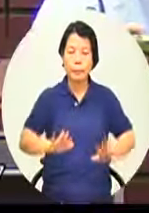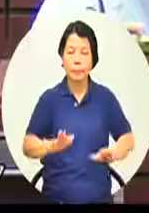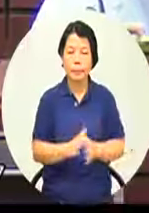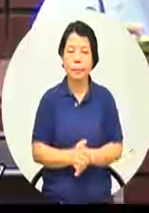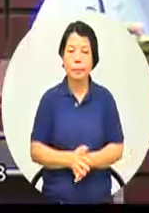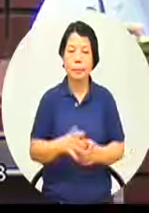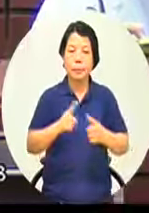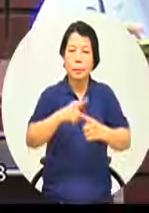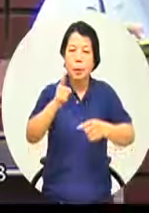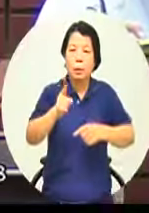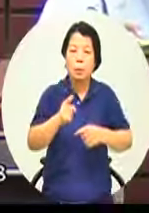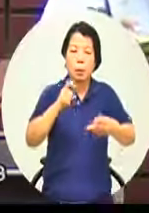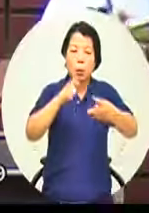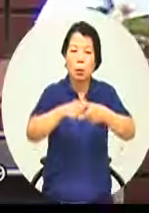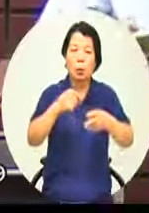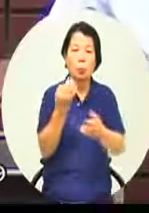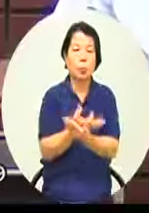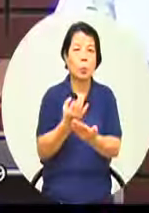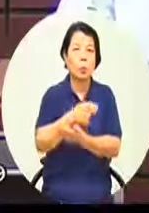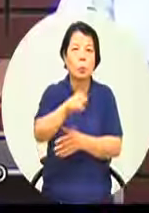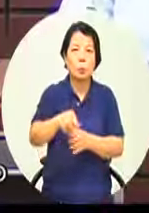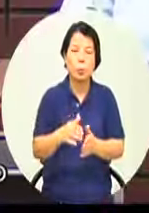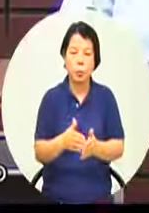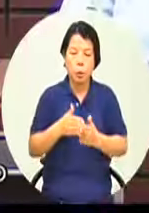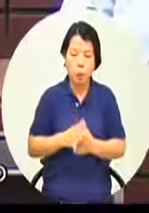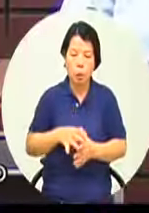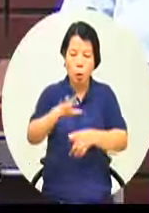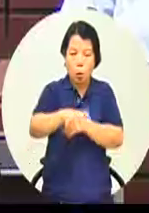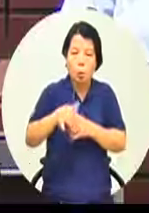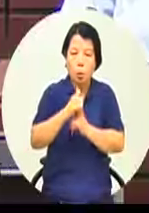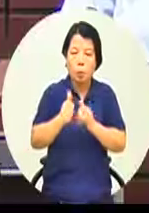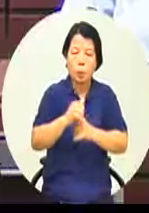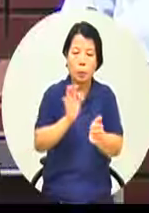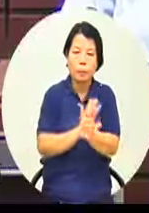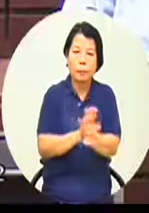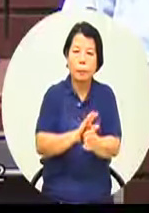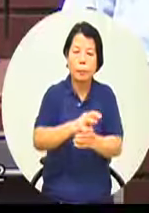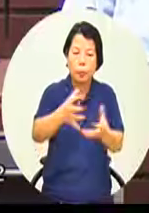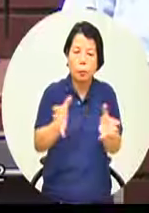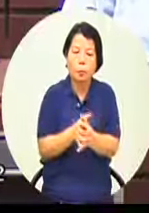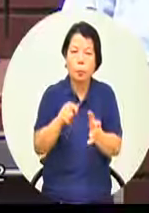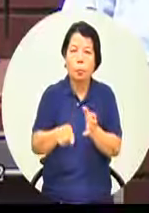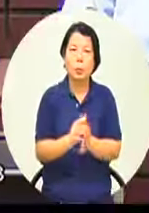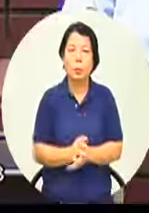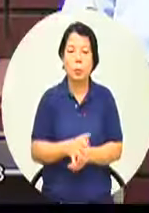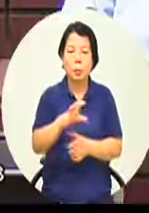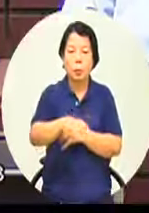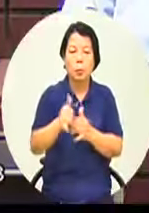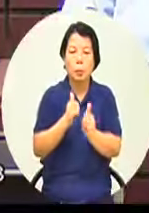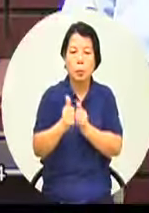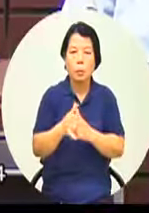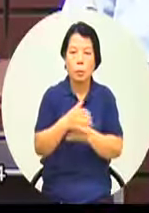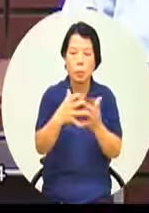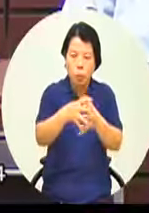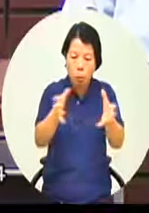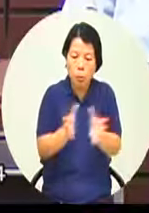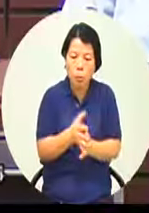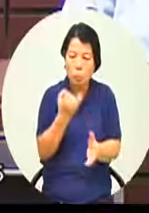工没有，好，大家说就组成一个农民服务团队，请问农民服务团队那么好组成